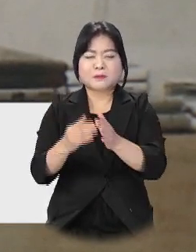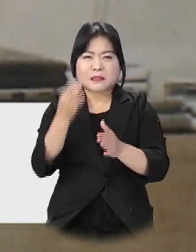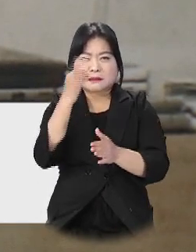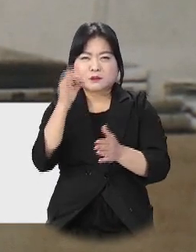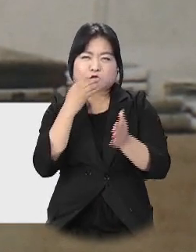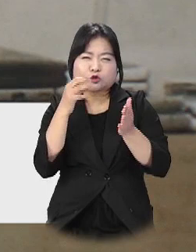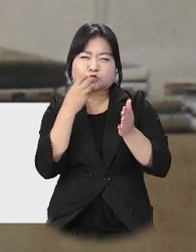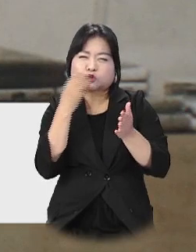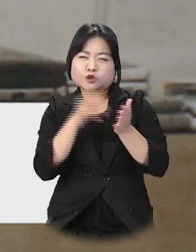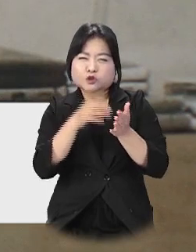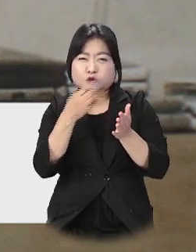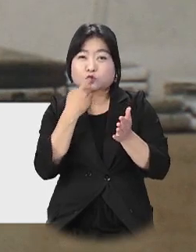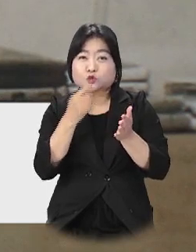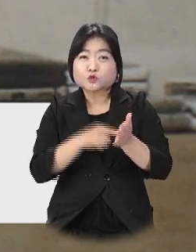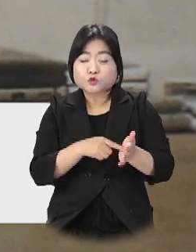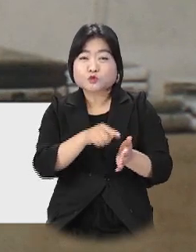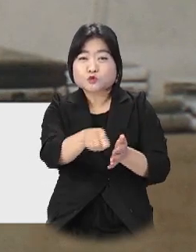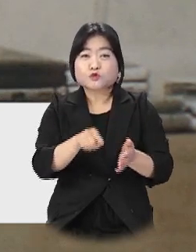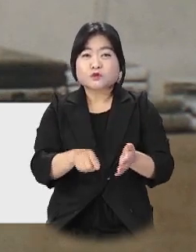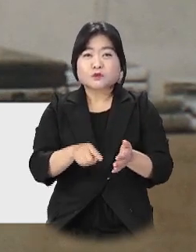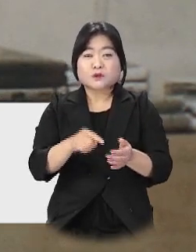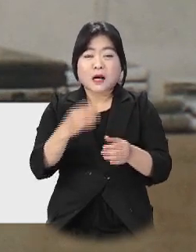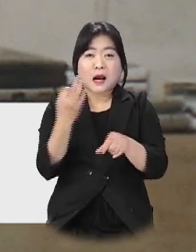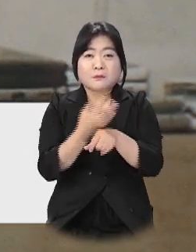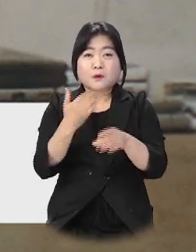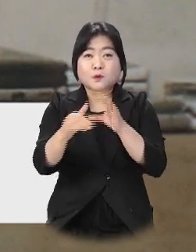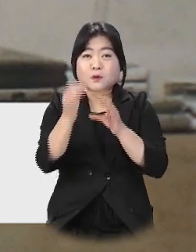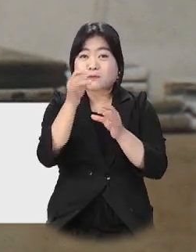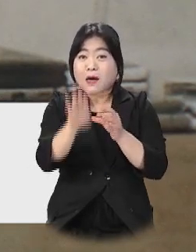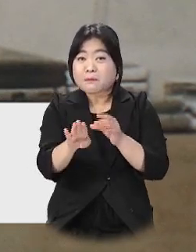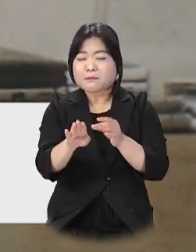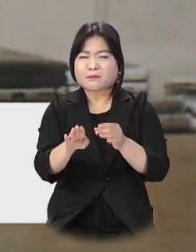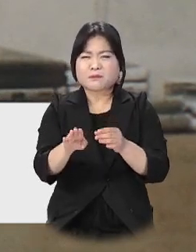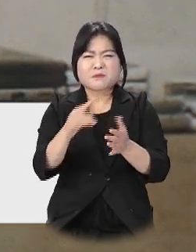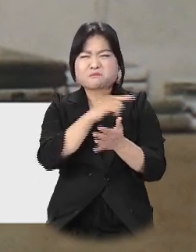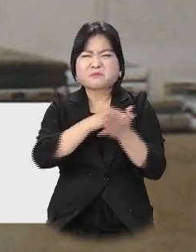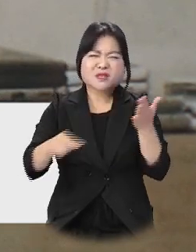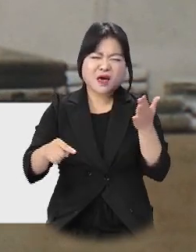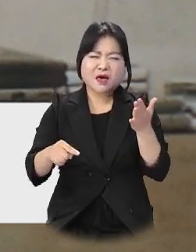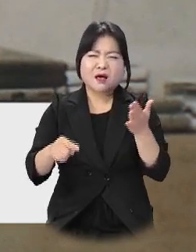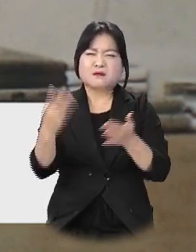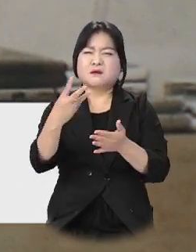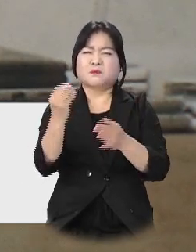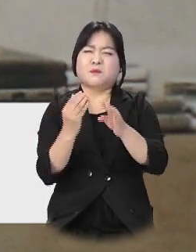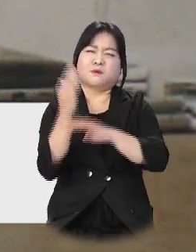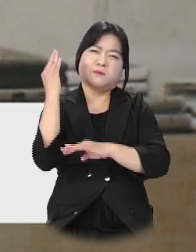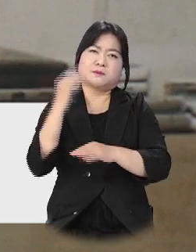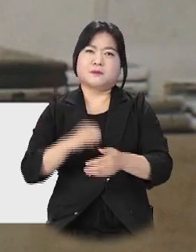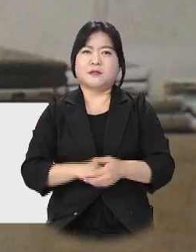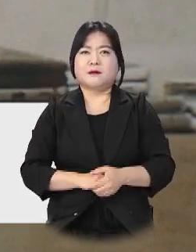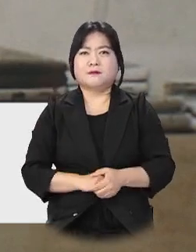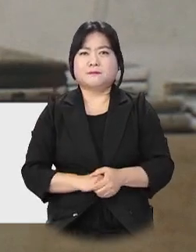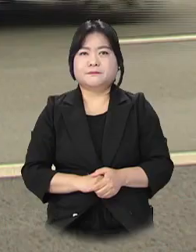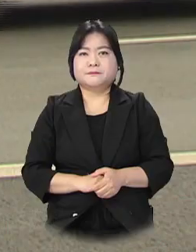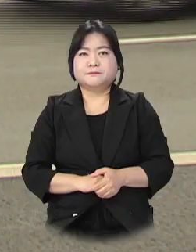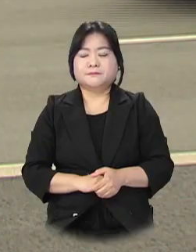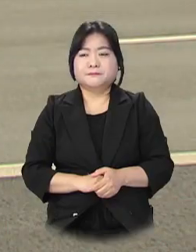간편 송금 앱을 이용해 범행을 저질렀는데 피해 금액이 3천만 원이 넘습니다. 남효주 기자의 보도입니다.